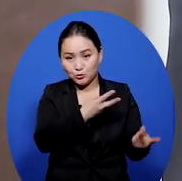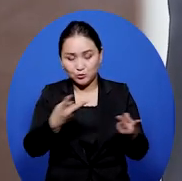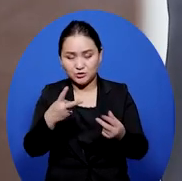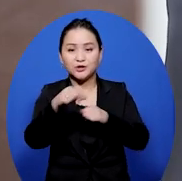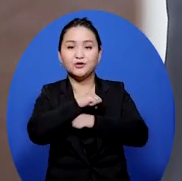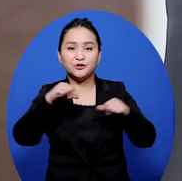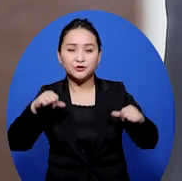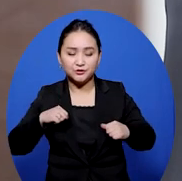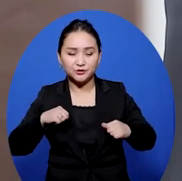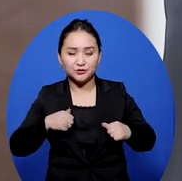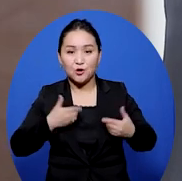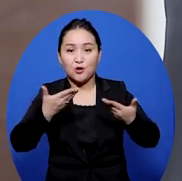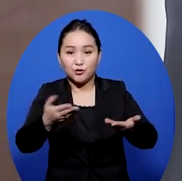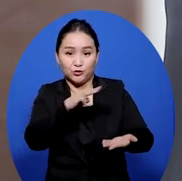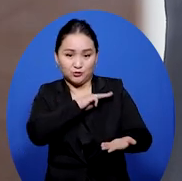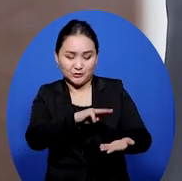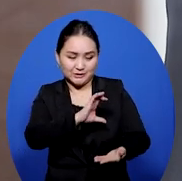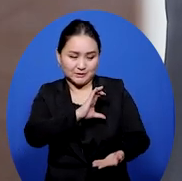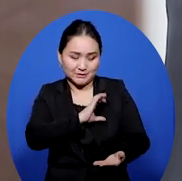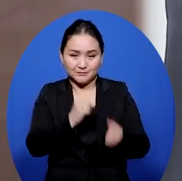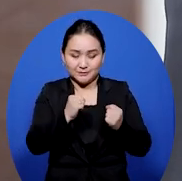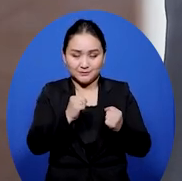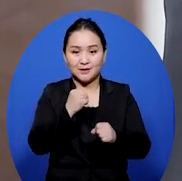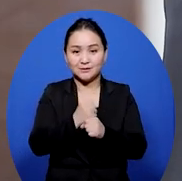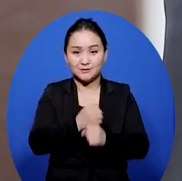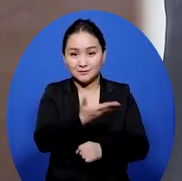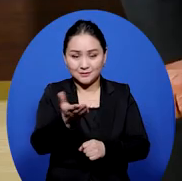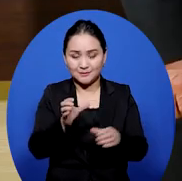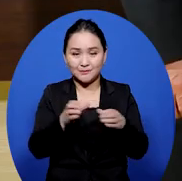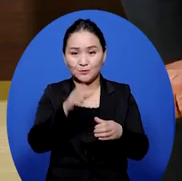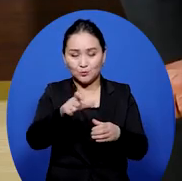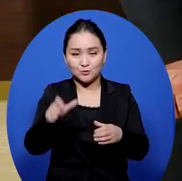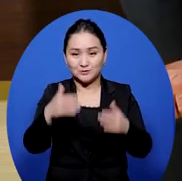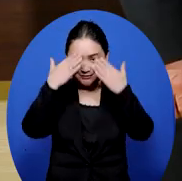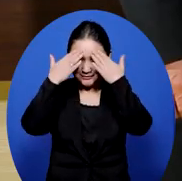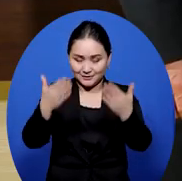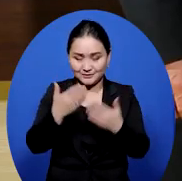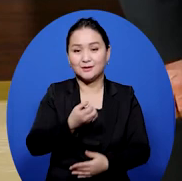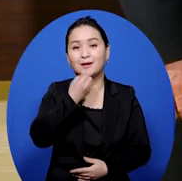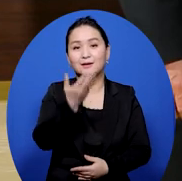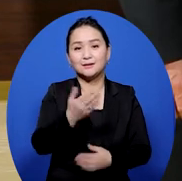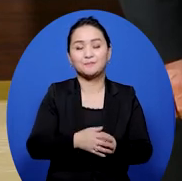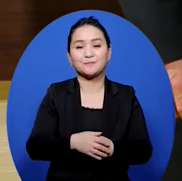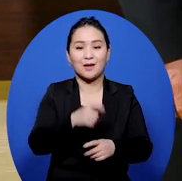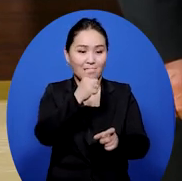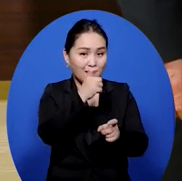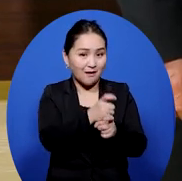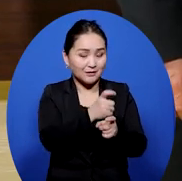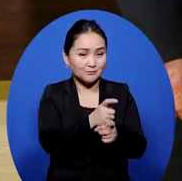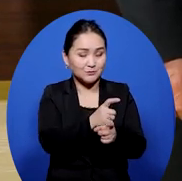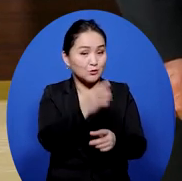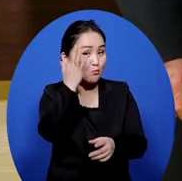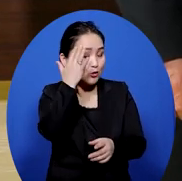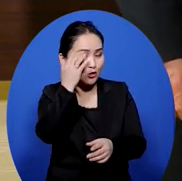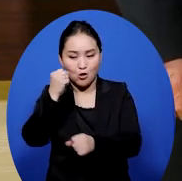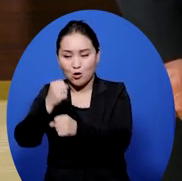үйлчлэгийг иргэдэд хүргэхин төлөө сэтгэл зүтгэл гарган ажиллаж байгаа танай хамт олонд талархаж байгаагаа илэрхийлье. Би халамжийн